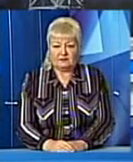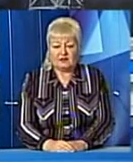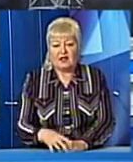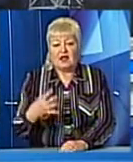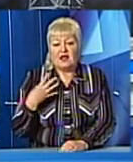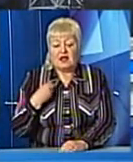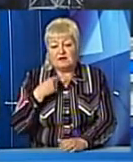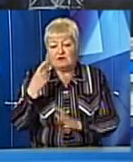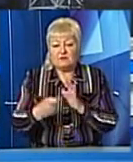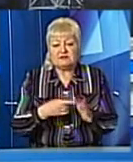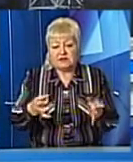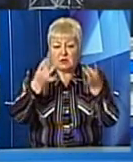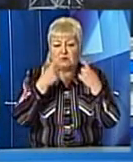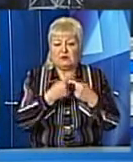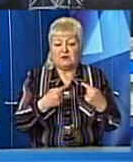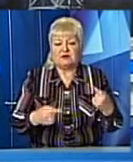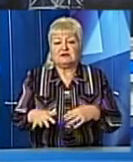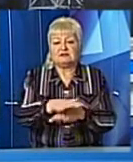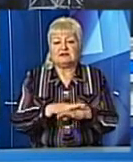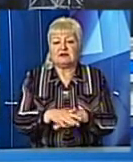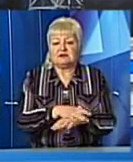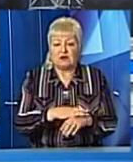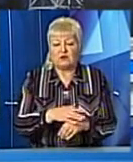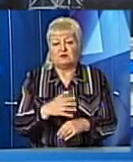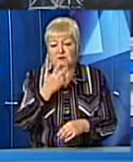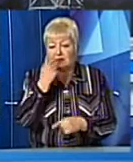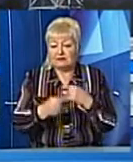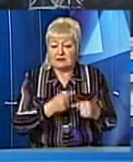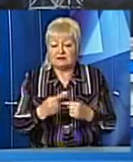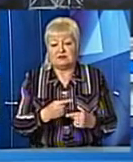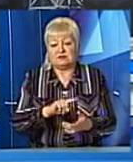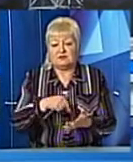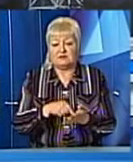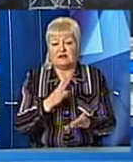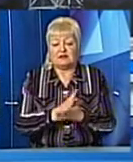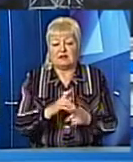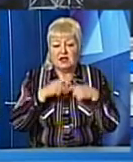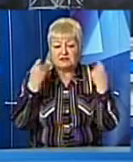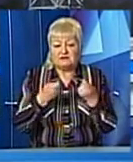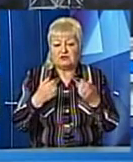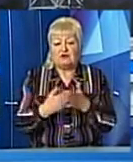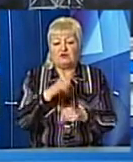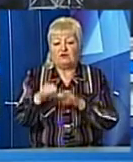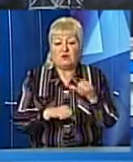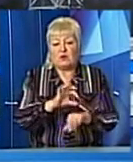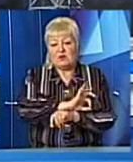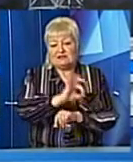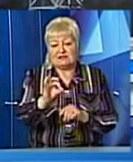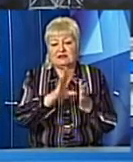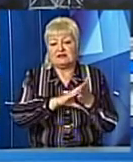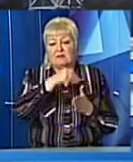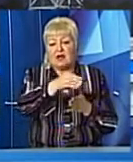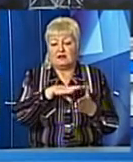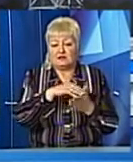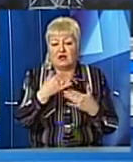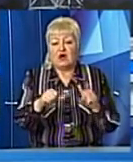Львів пізнає культури різних народів. Доброю традицією для міста стало святкування Нового року за східним календарем. Відтак,